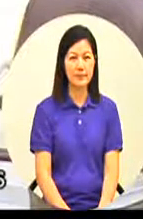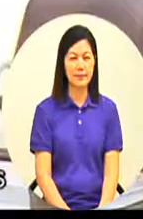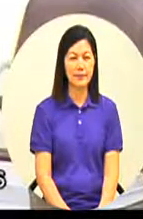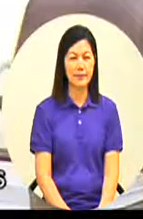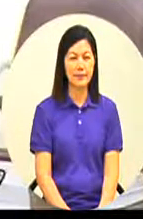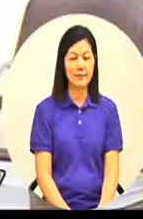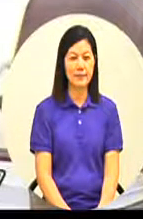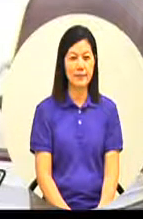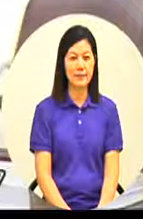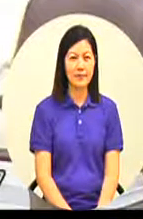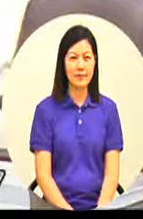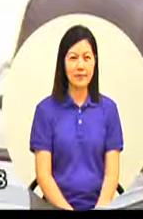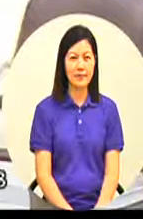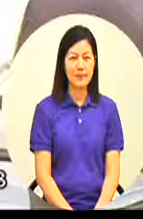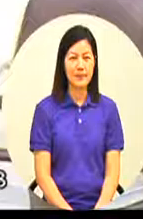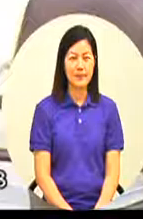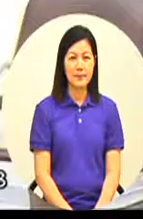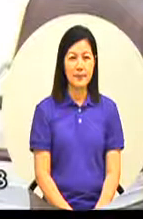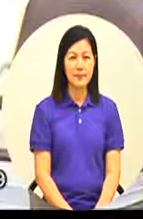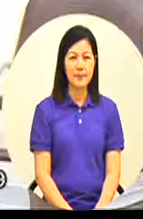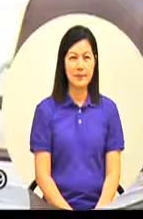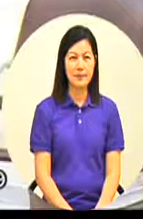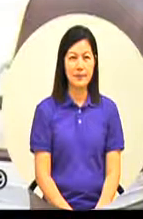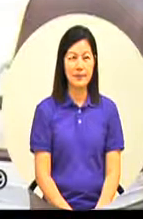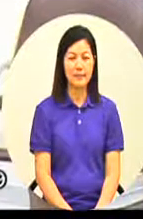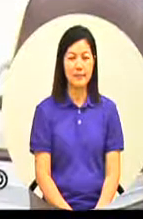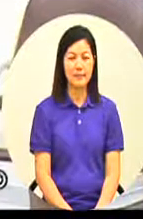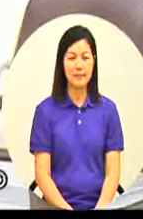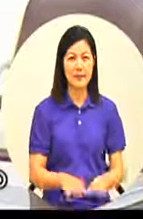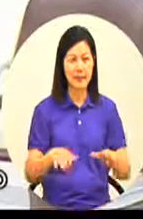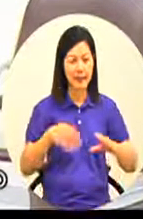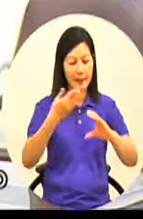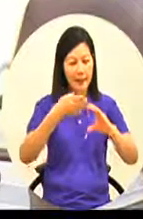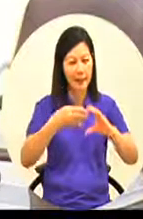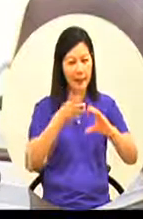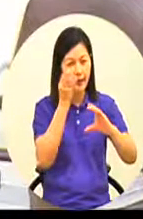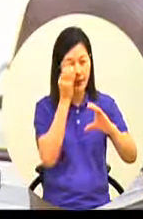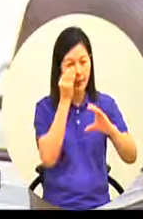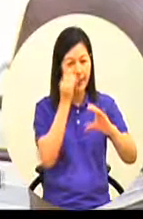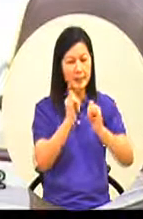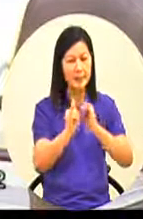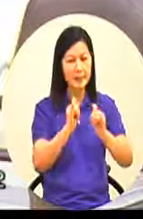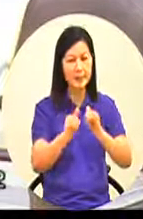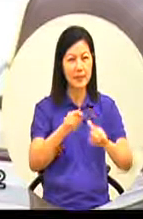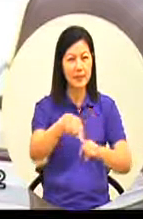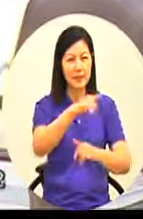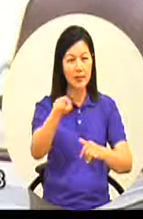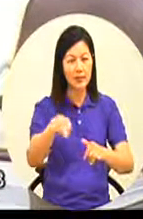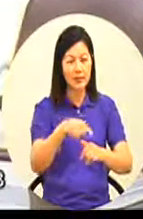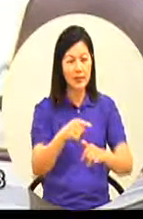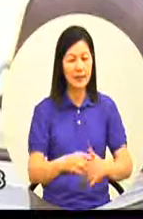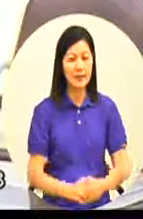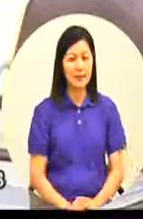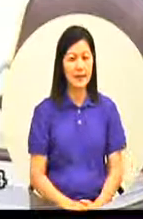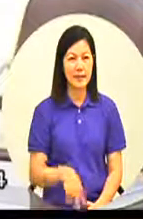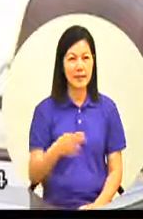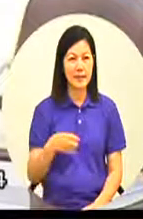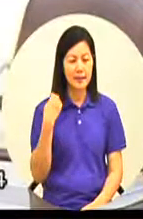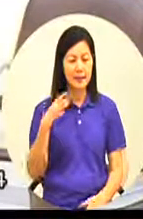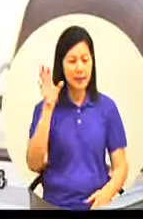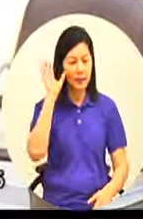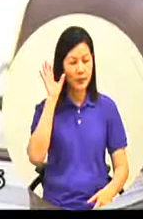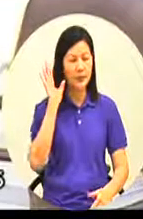欸，好。那即马等在伫咱电视机头前关心市政的乡亲时段，啊、哦，还有新闻界的